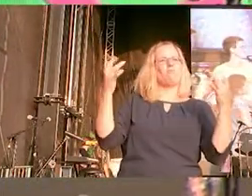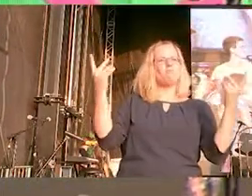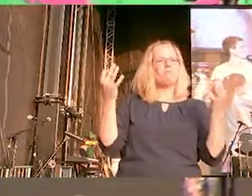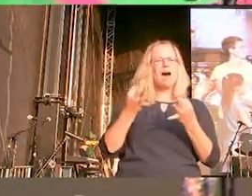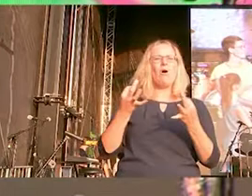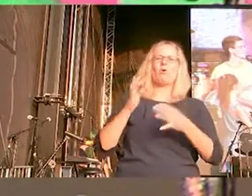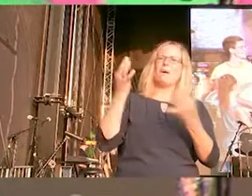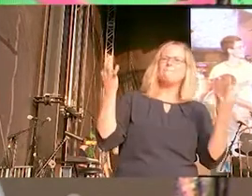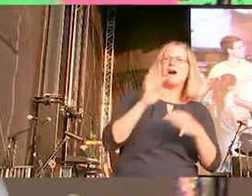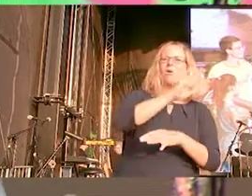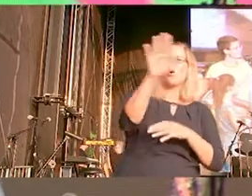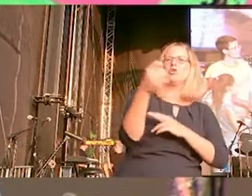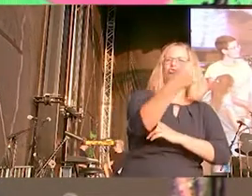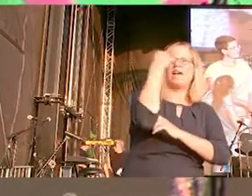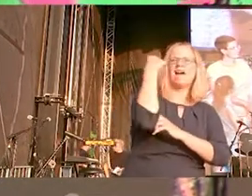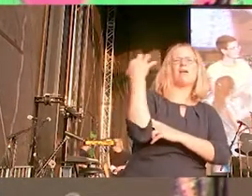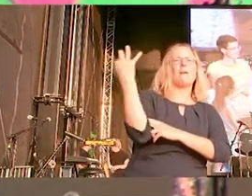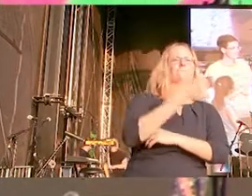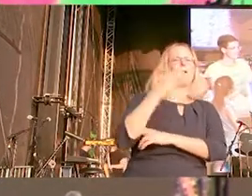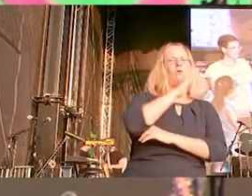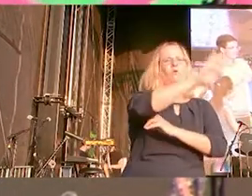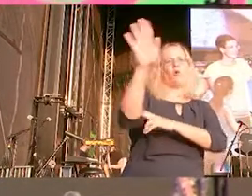ihre Unterstützung.